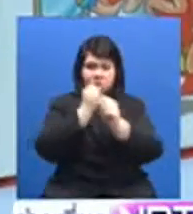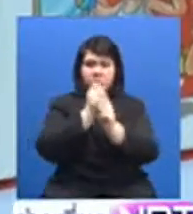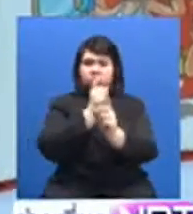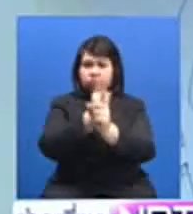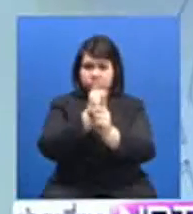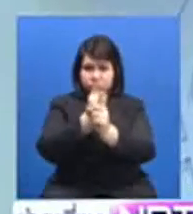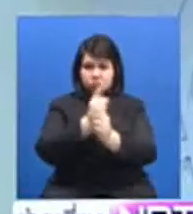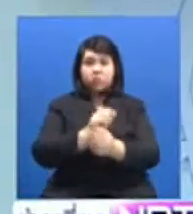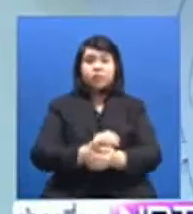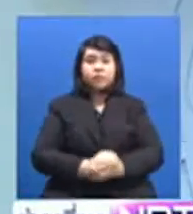ตรงมา